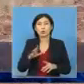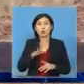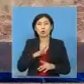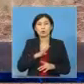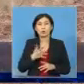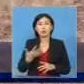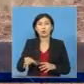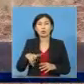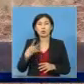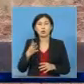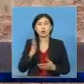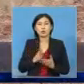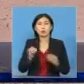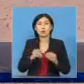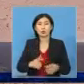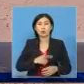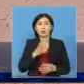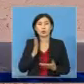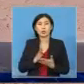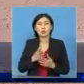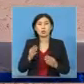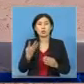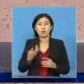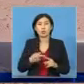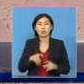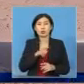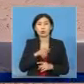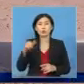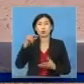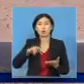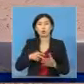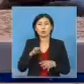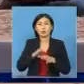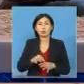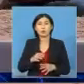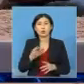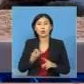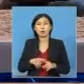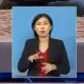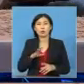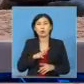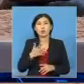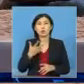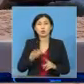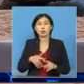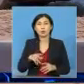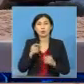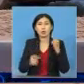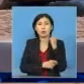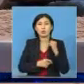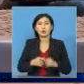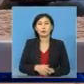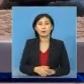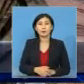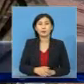входят 54 лесника, 10 мастеров леса и 4 лесничих. В текущем году планируется провести опашку деревьев протяженностью 3,5 километра.